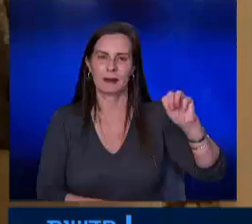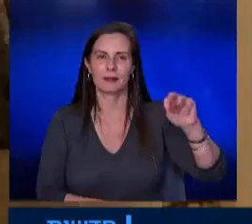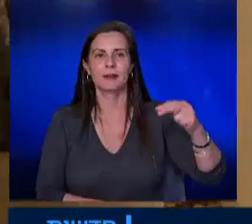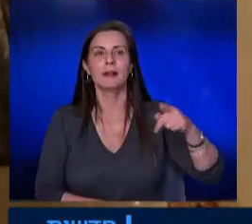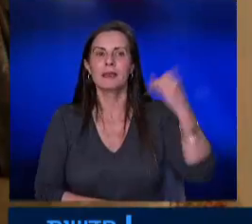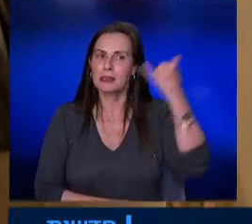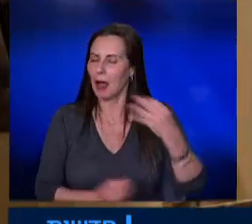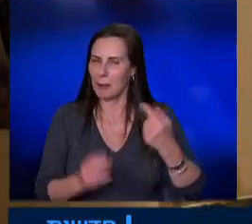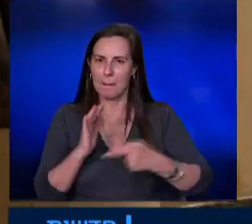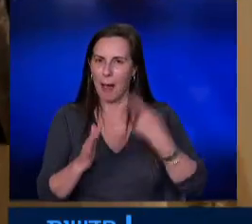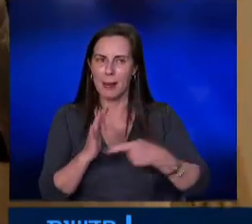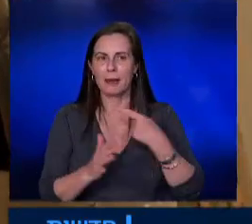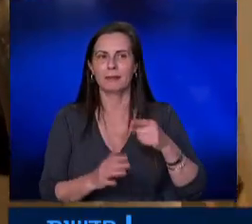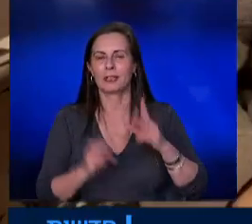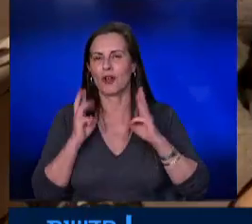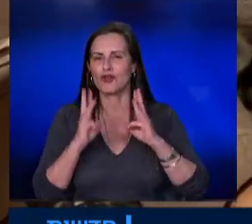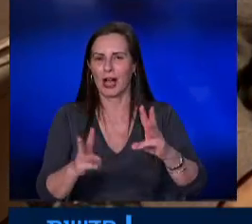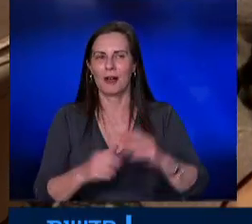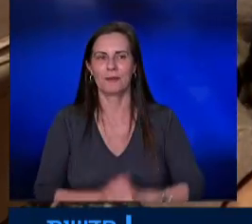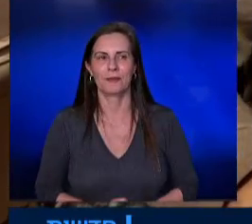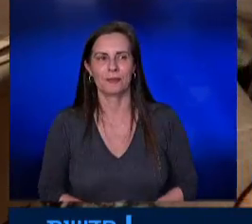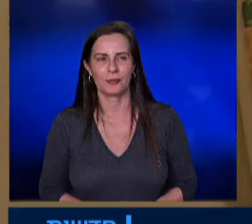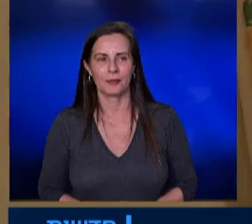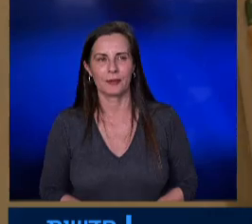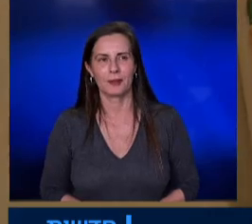סייבתי אותה הרבה מאוד פעמים, את הדרה הזאת.